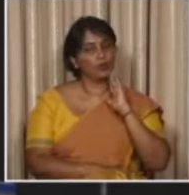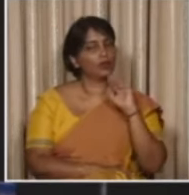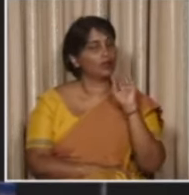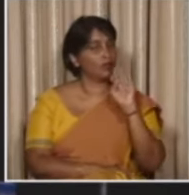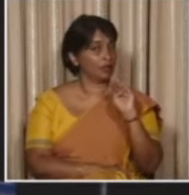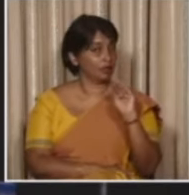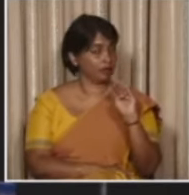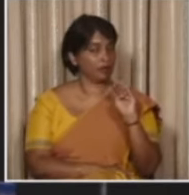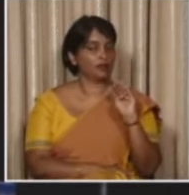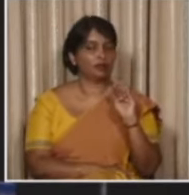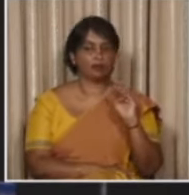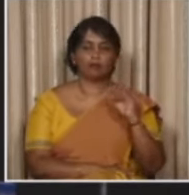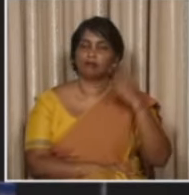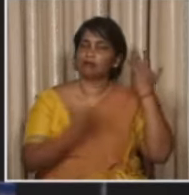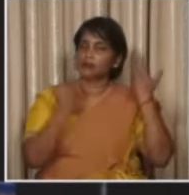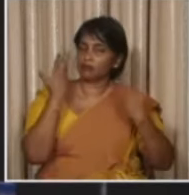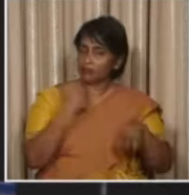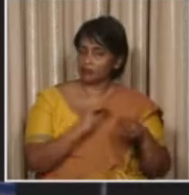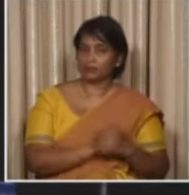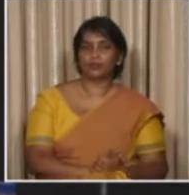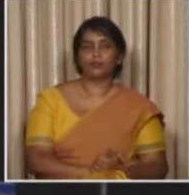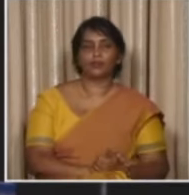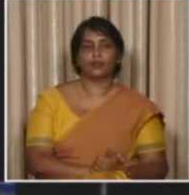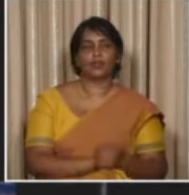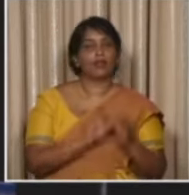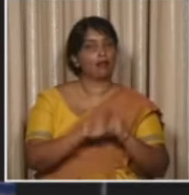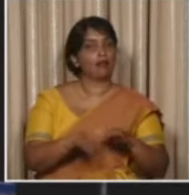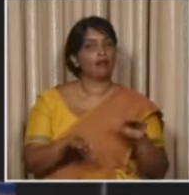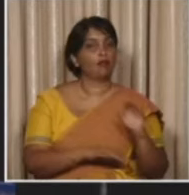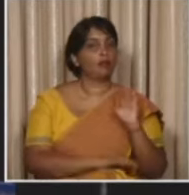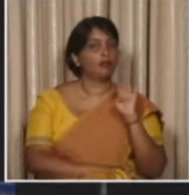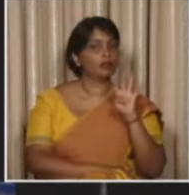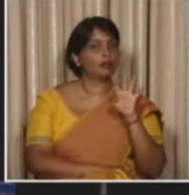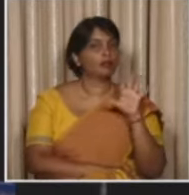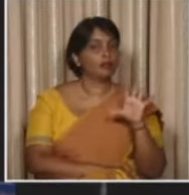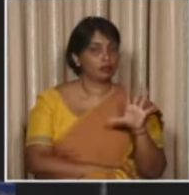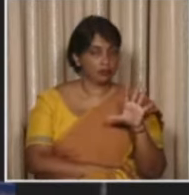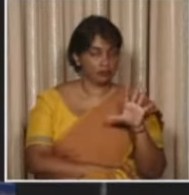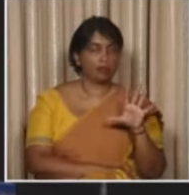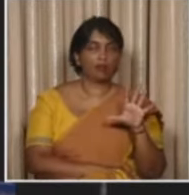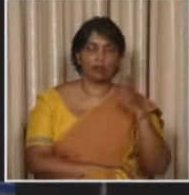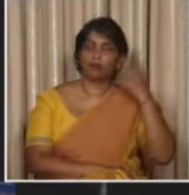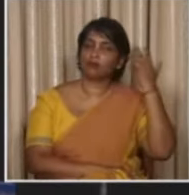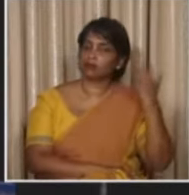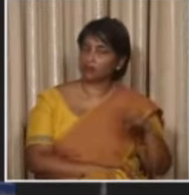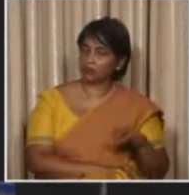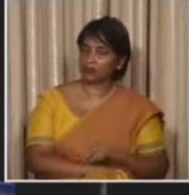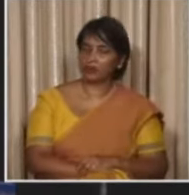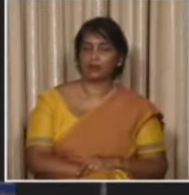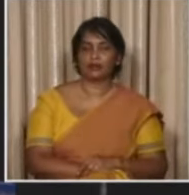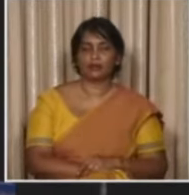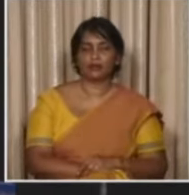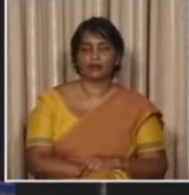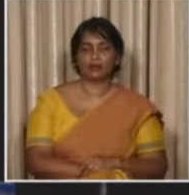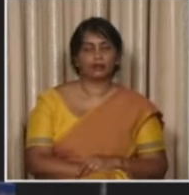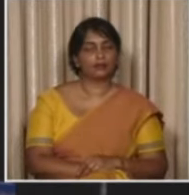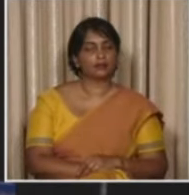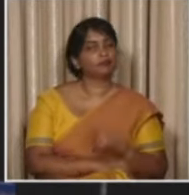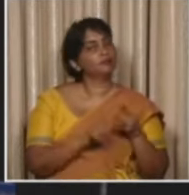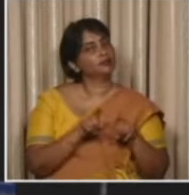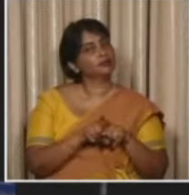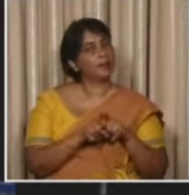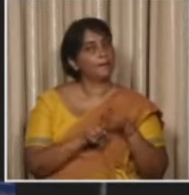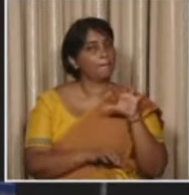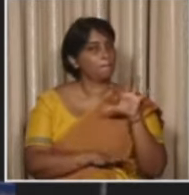ദിനിക് മരണയുടെ പത്തുണ ലമുൻ 45 ദിനിക് മരണയുടെ പത്തുണ ഇവകേമ